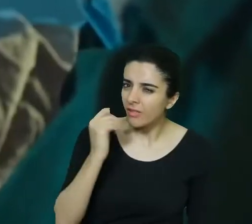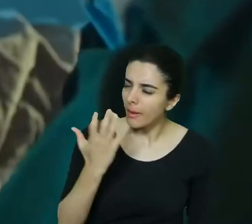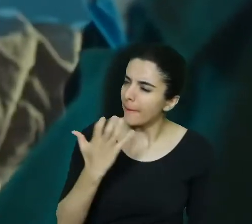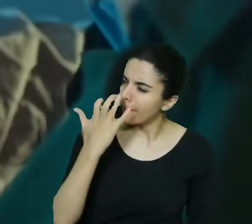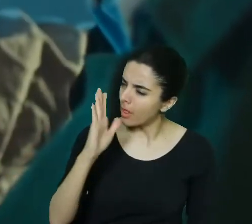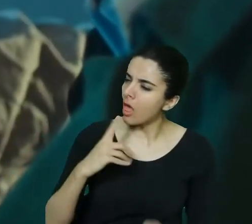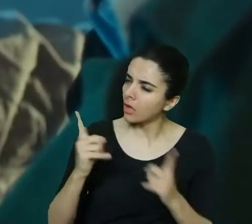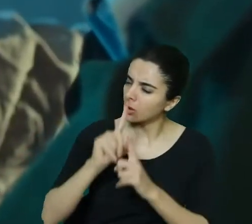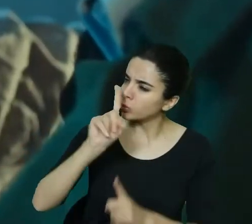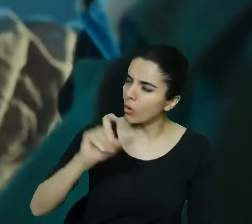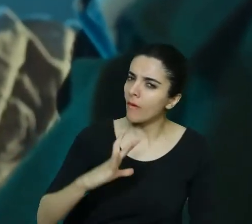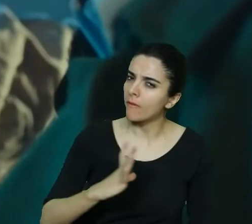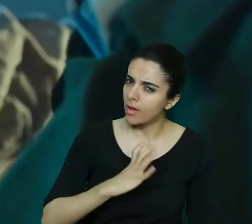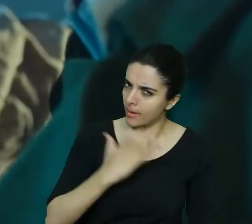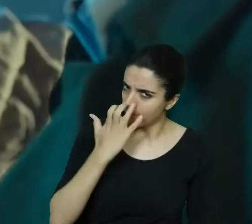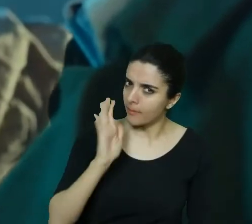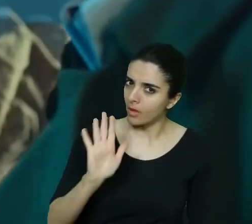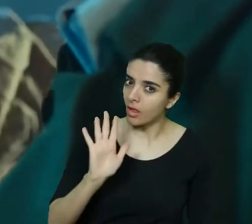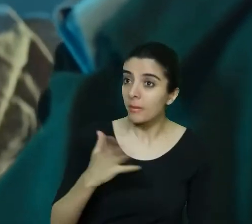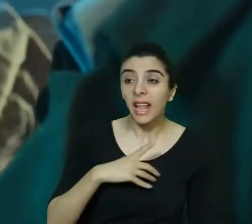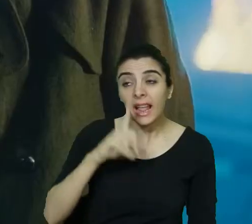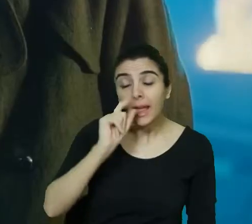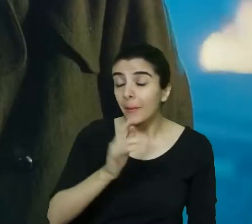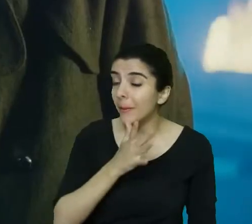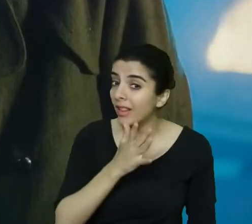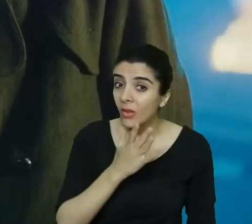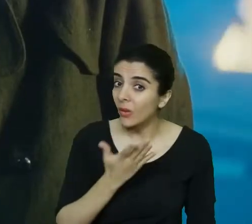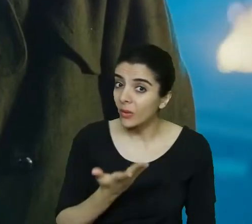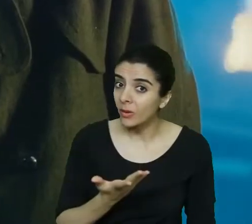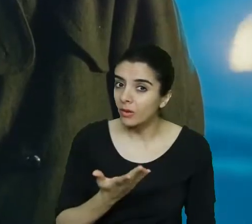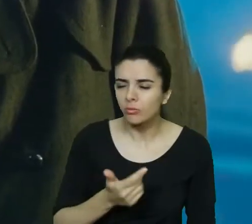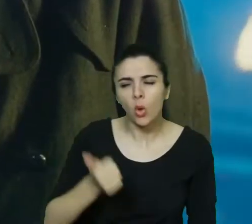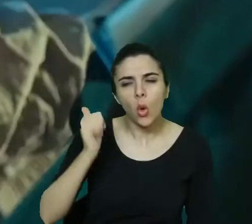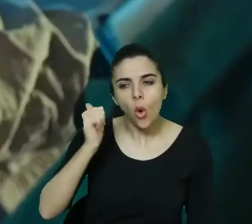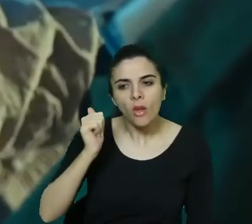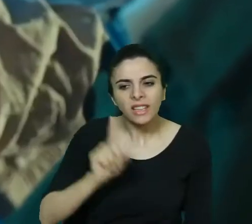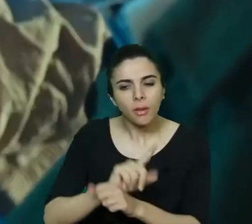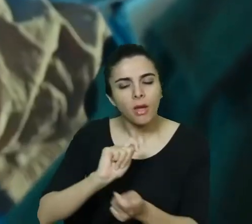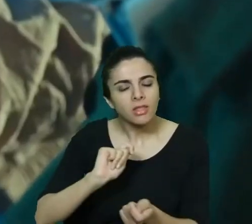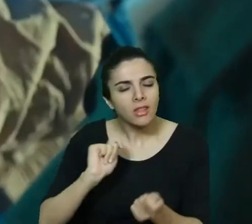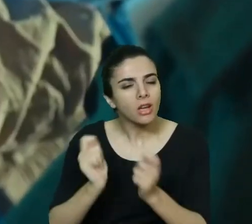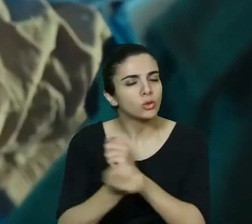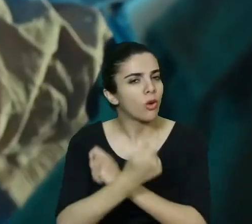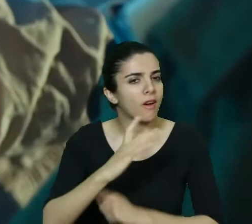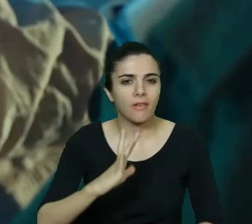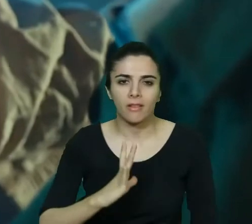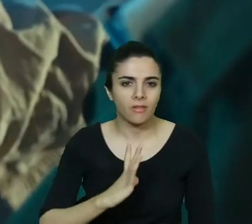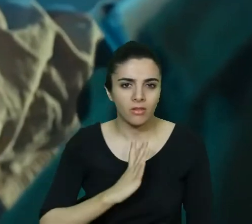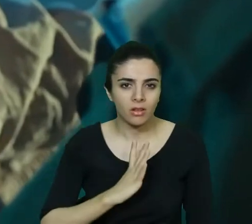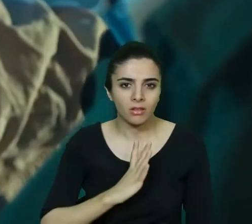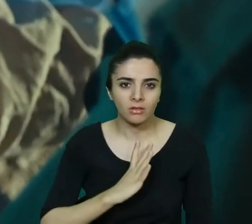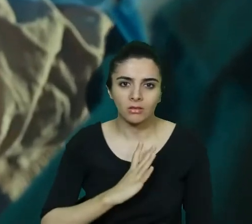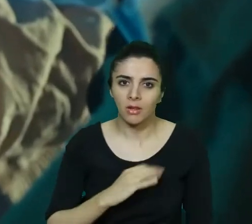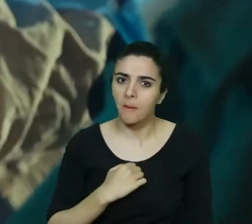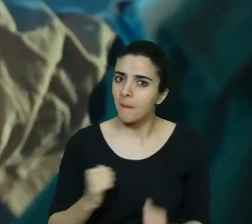Elbet hesabı sorulur. Ama kim bilir. Gün olur devran döner.